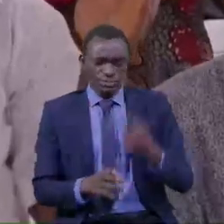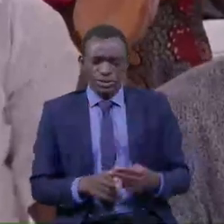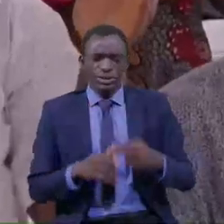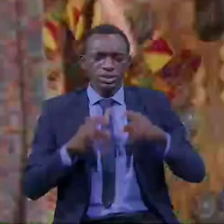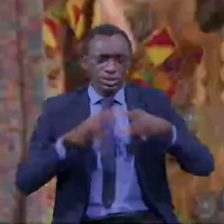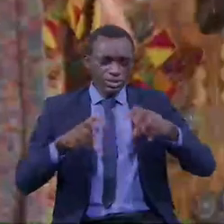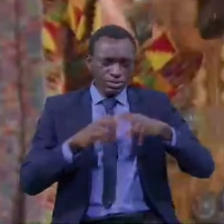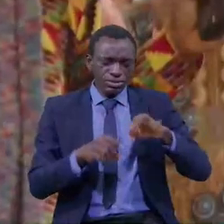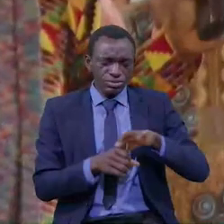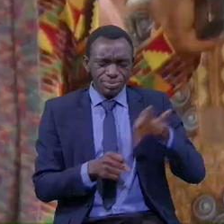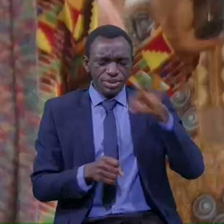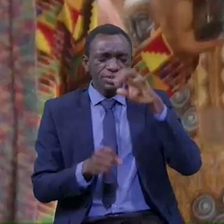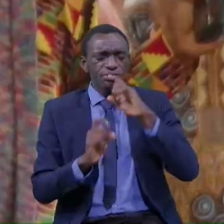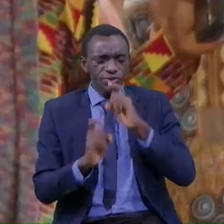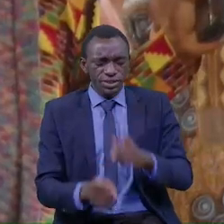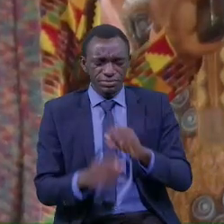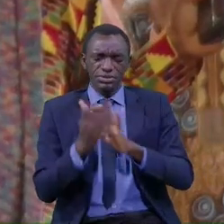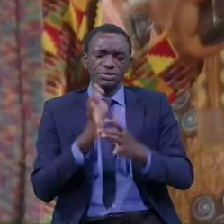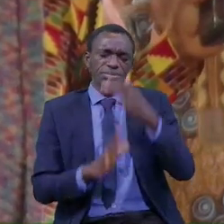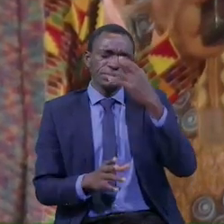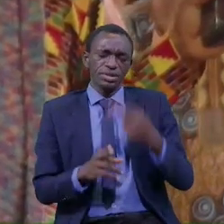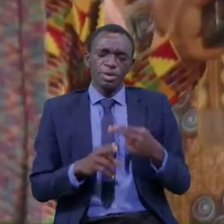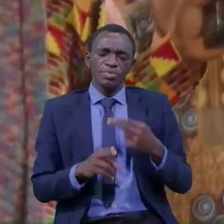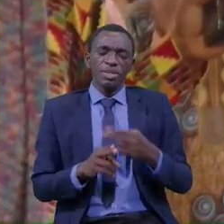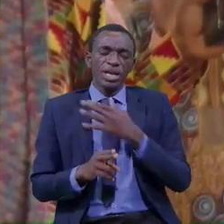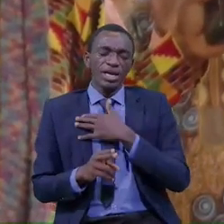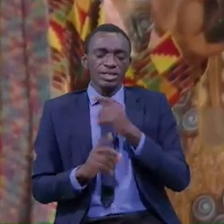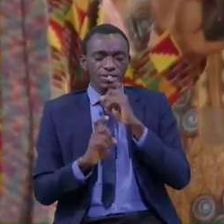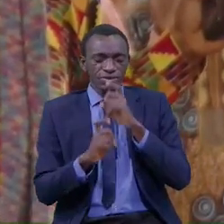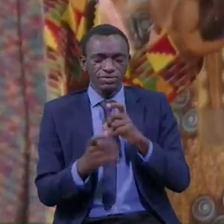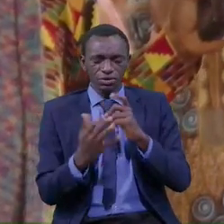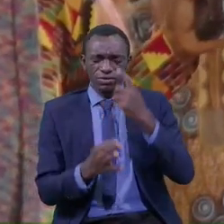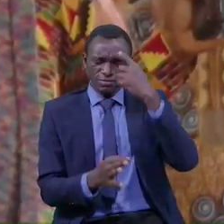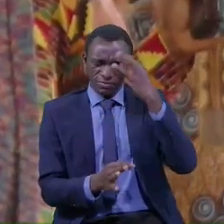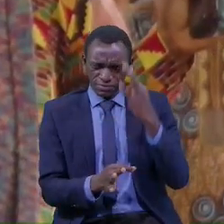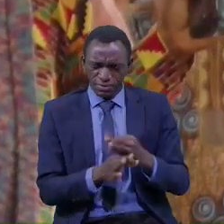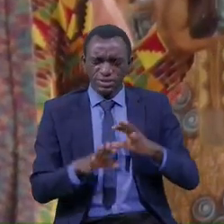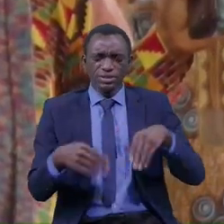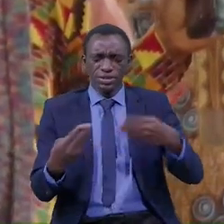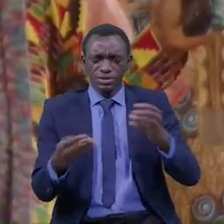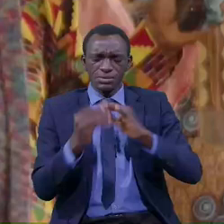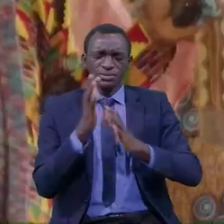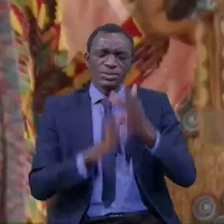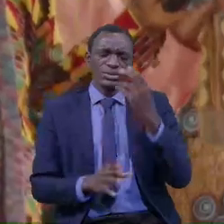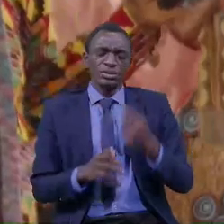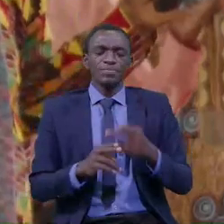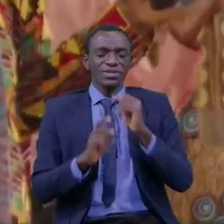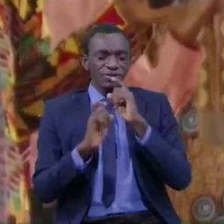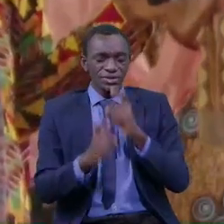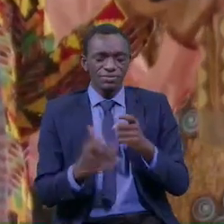le discernement des esprits, les dons de foi, les dons de